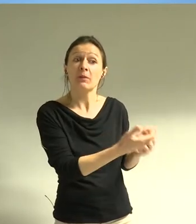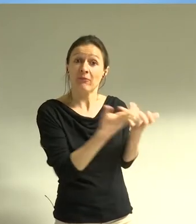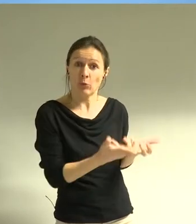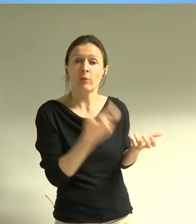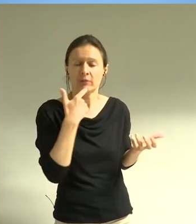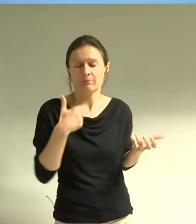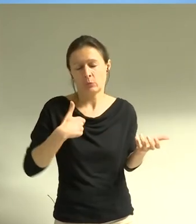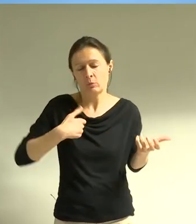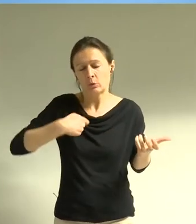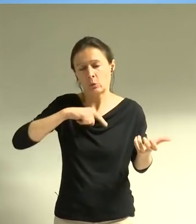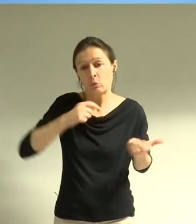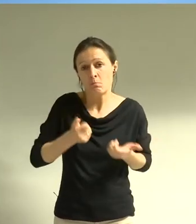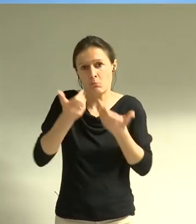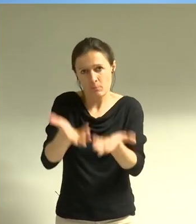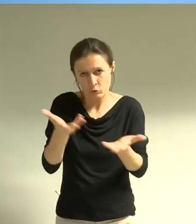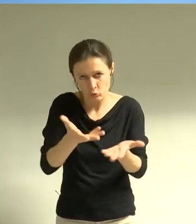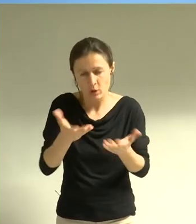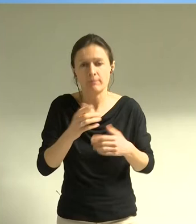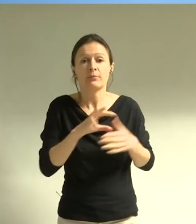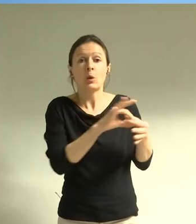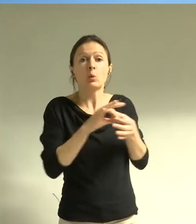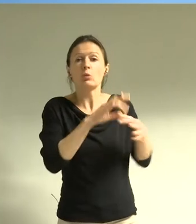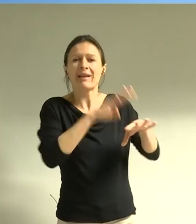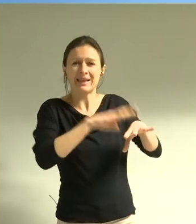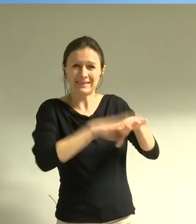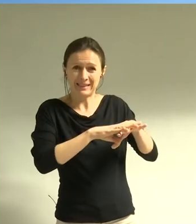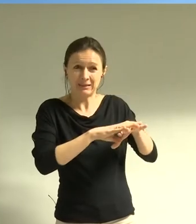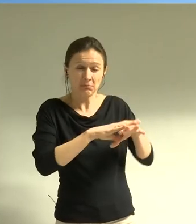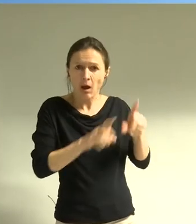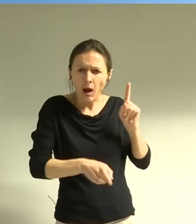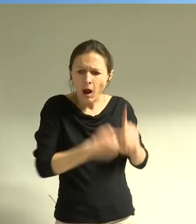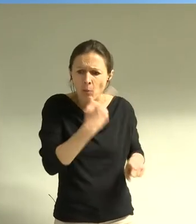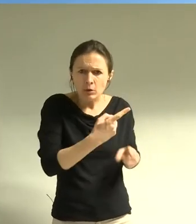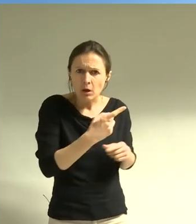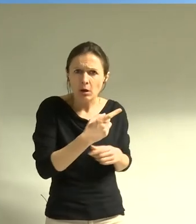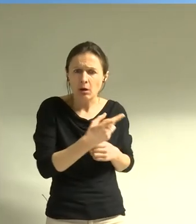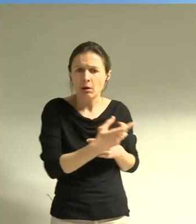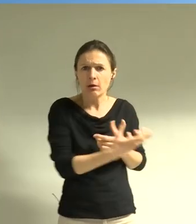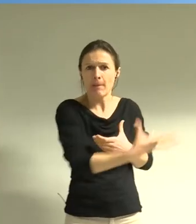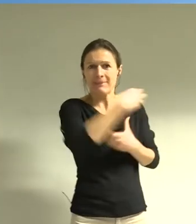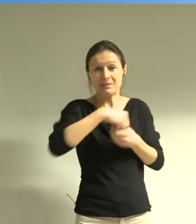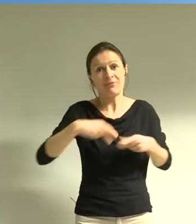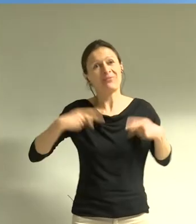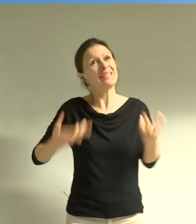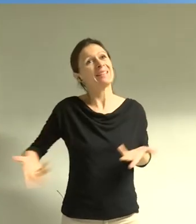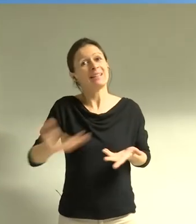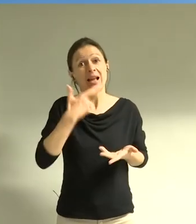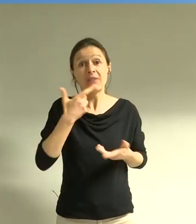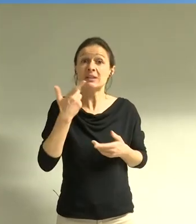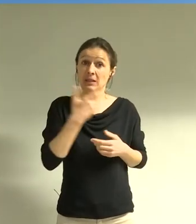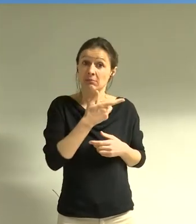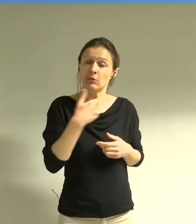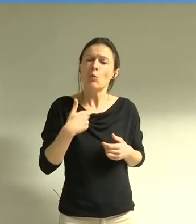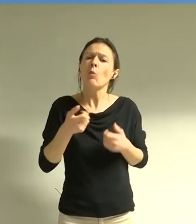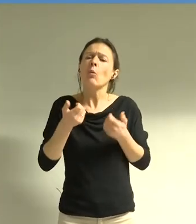unions de quartier associations participative est essentielle à la vie de la cité disposeront du même droit de poser des questions orales